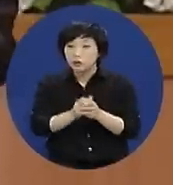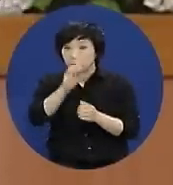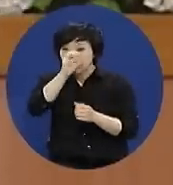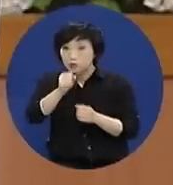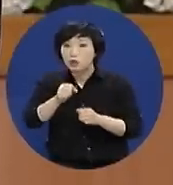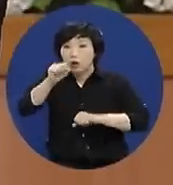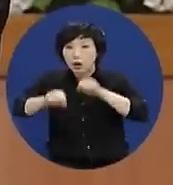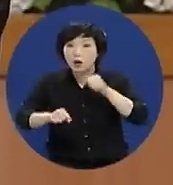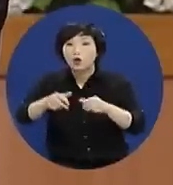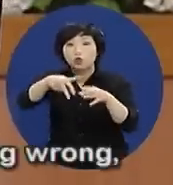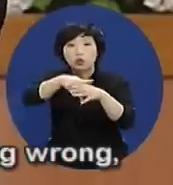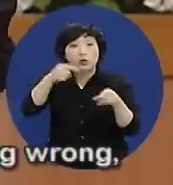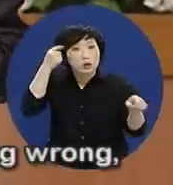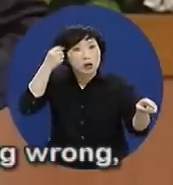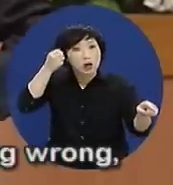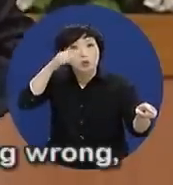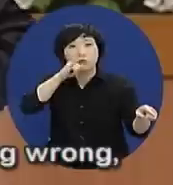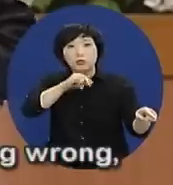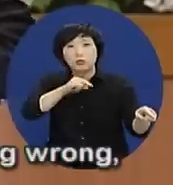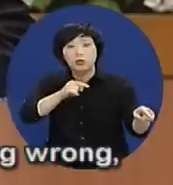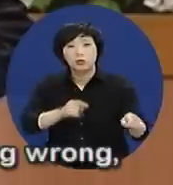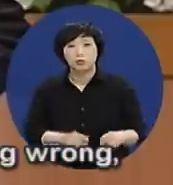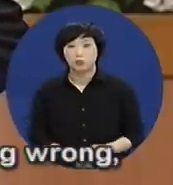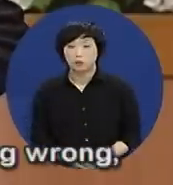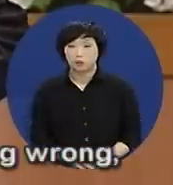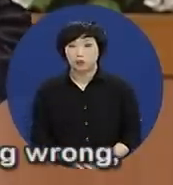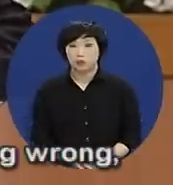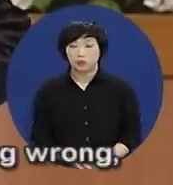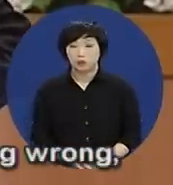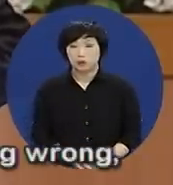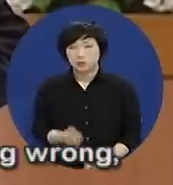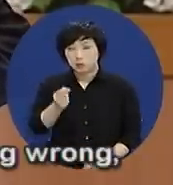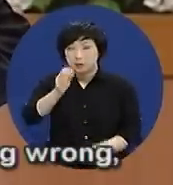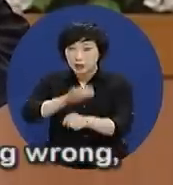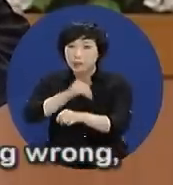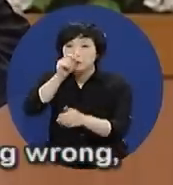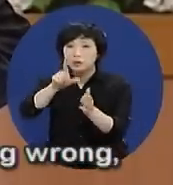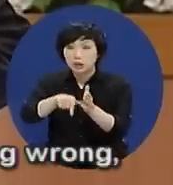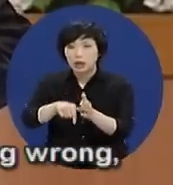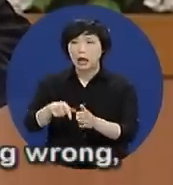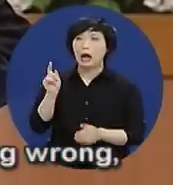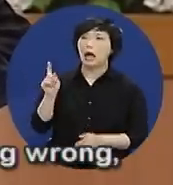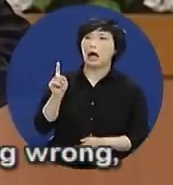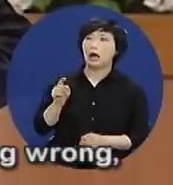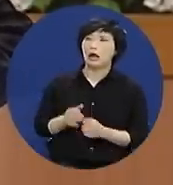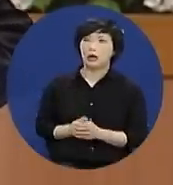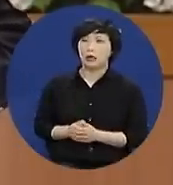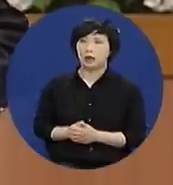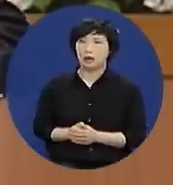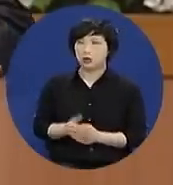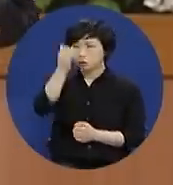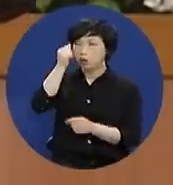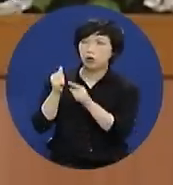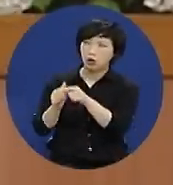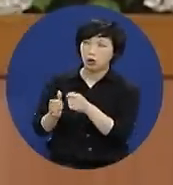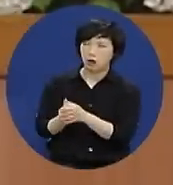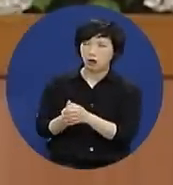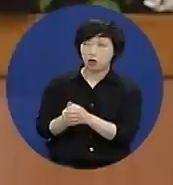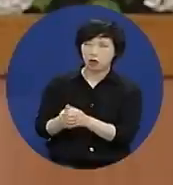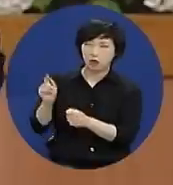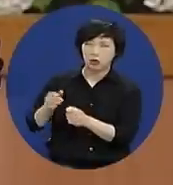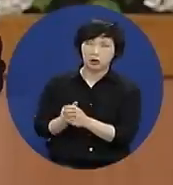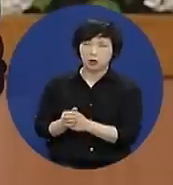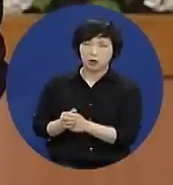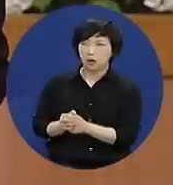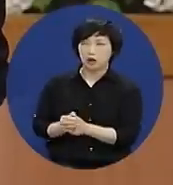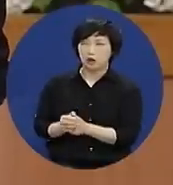には倫理的道徳的に全と毒を行う宗教だと思っているので